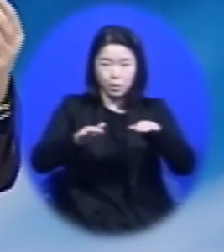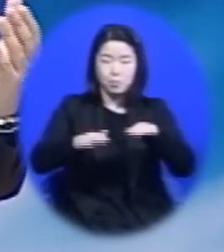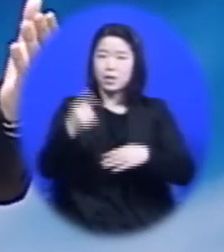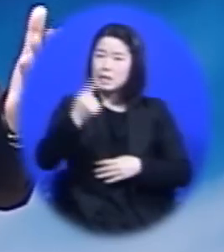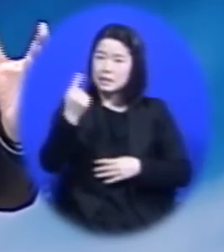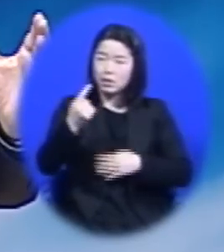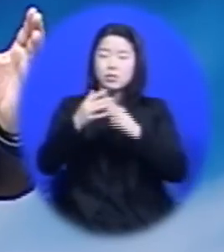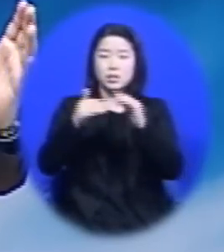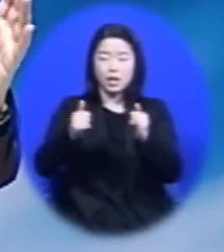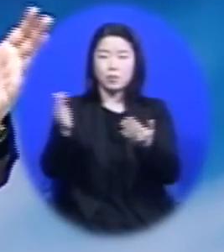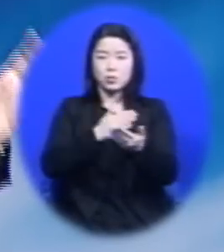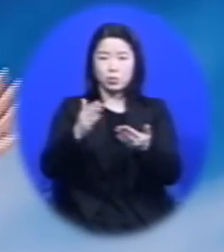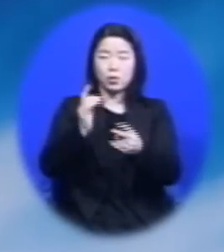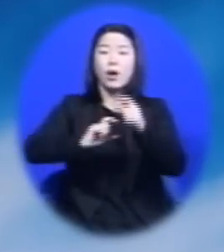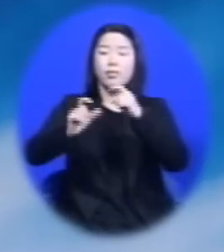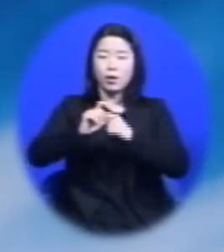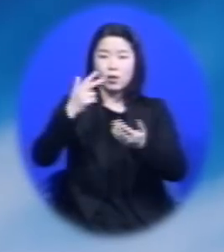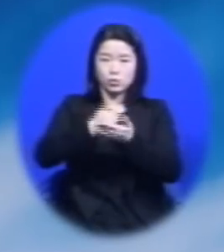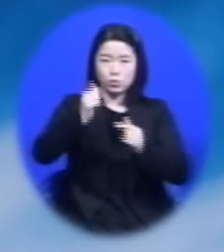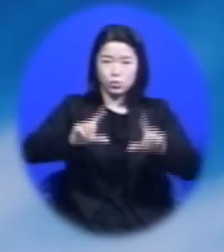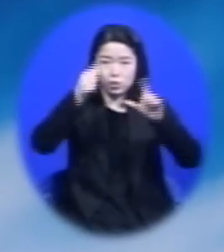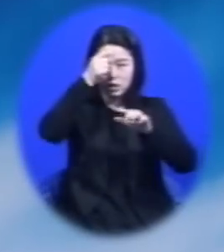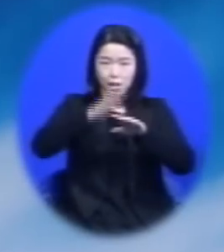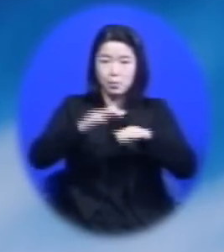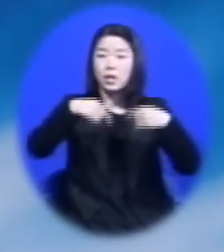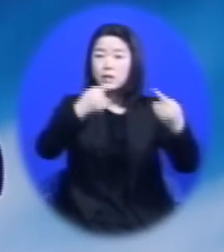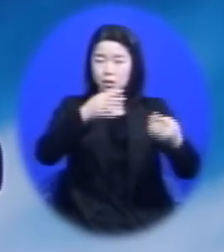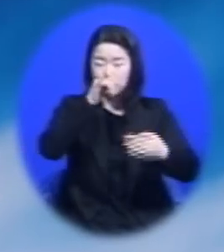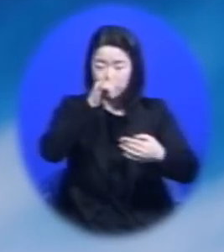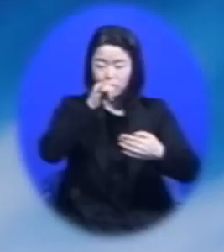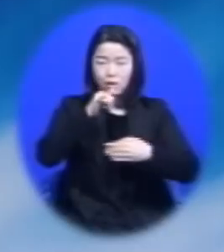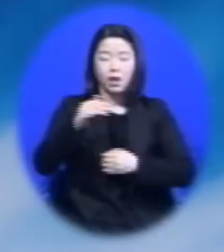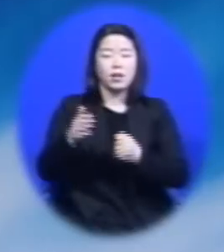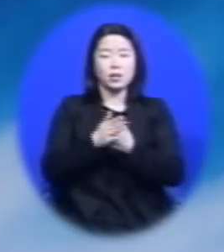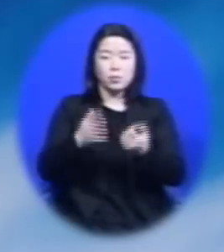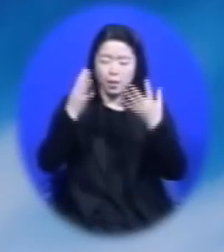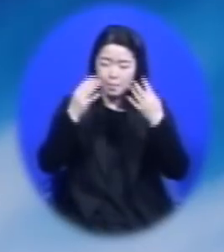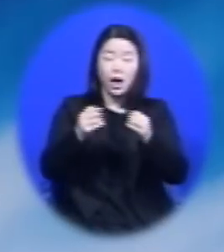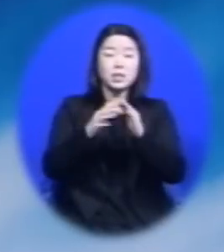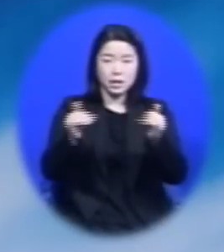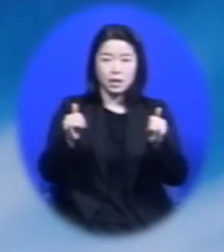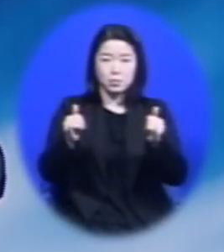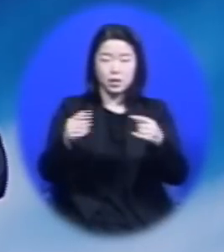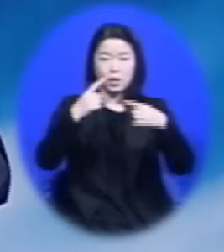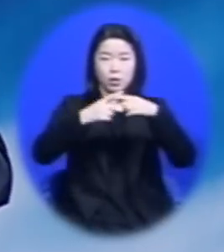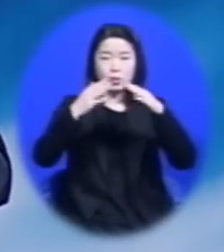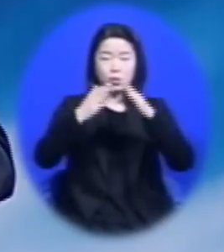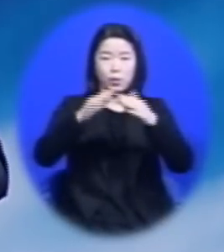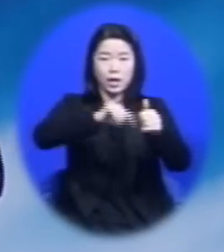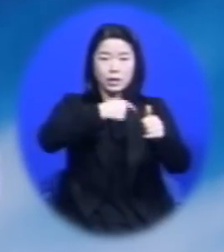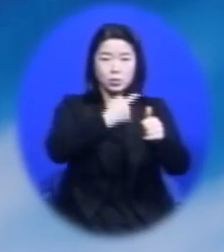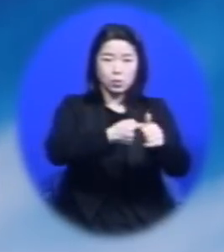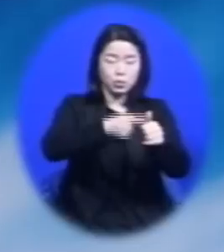천명 정도쯤이야 오십니다 그러니까 상당수 많은 분들이 교회 소속감이 별로